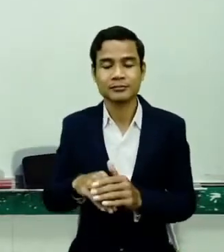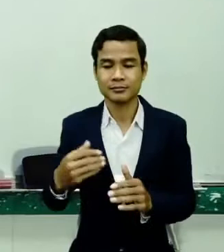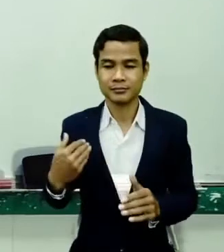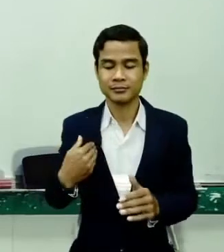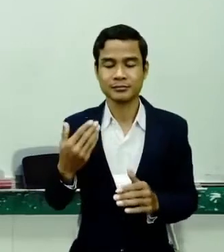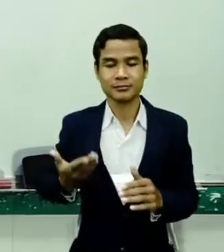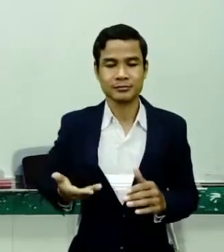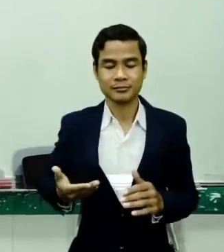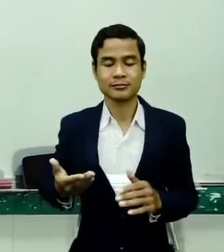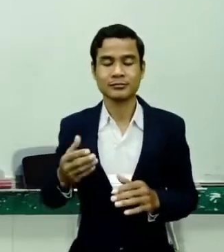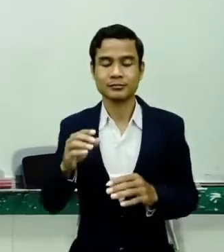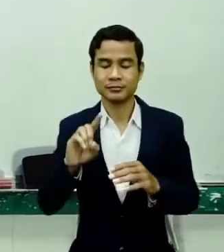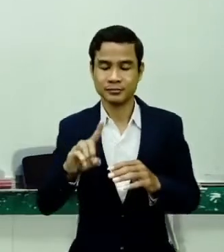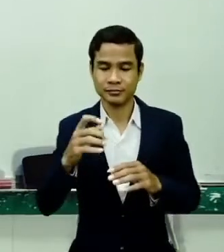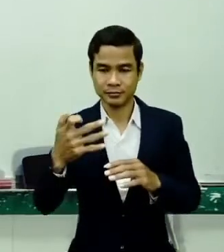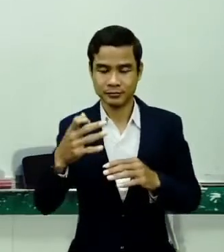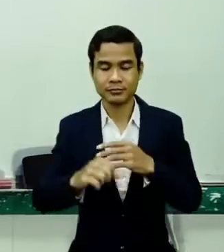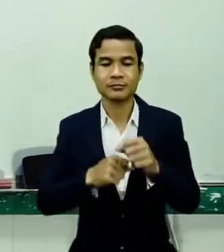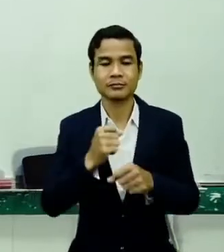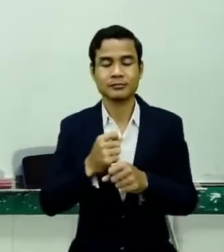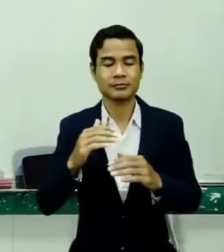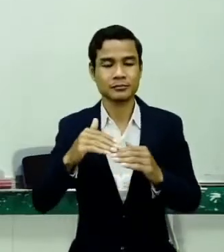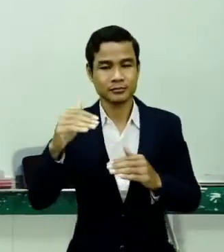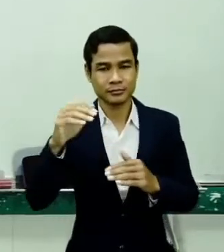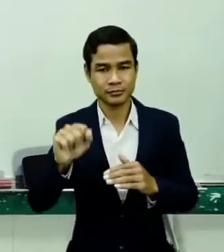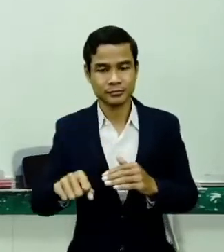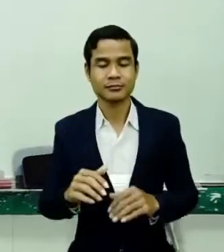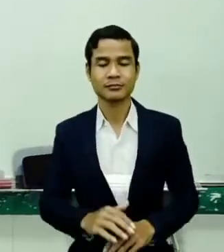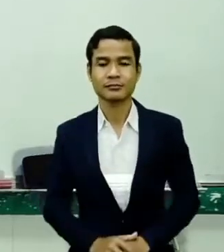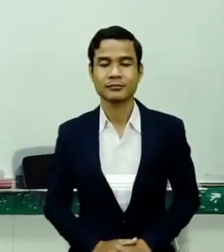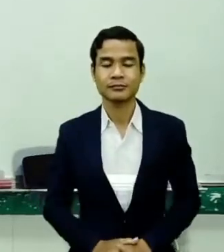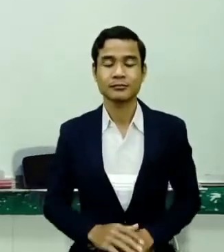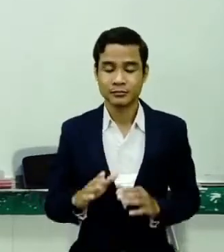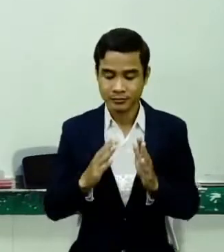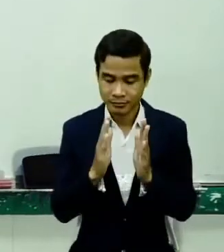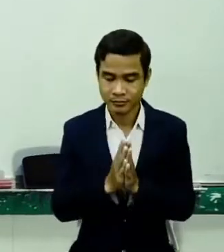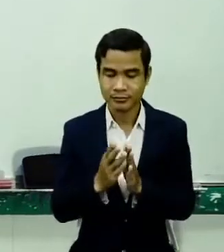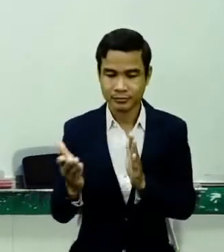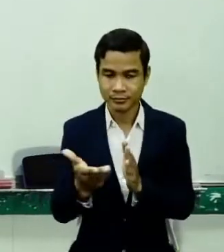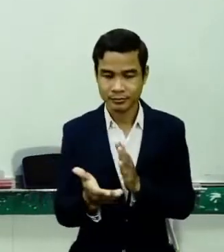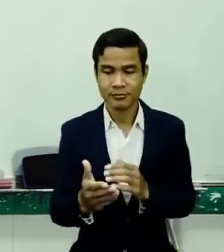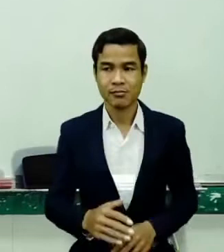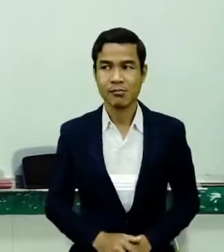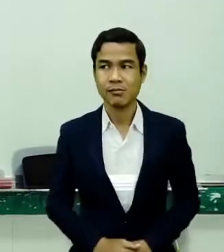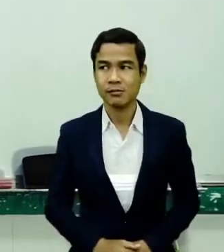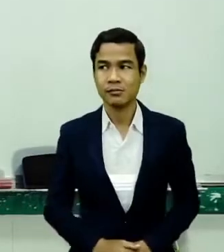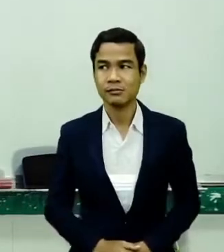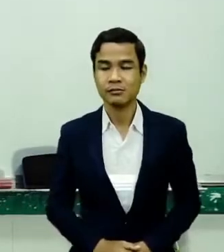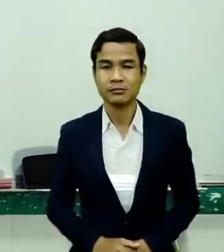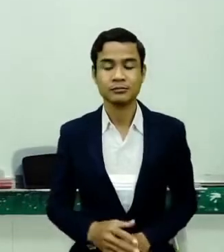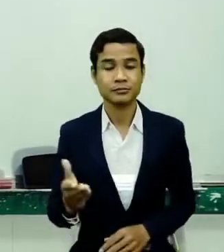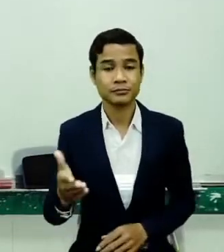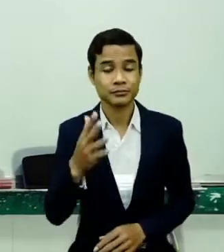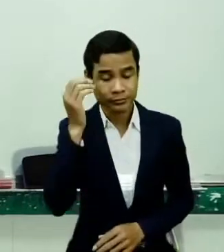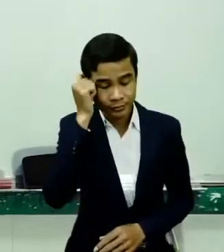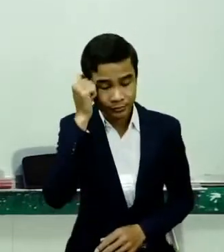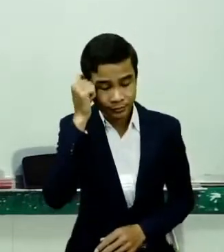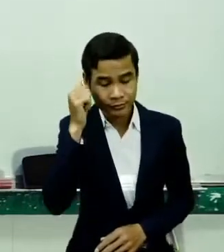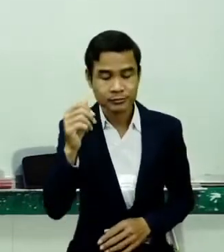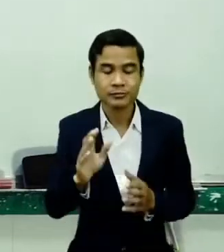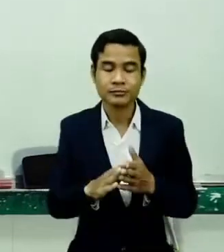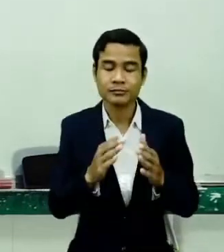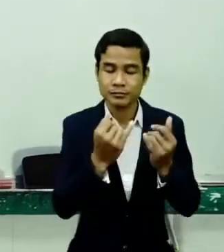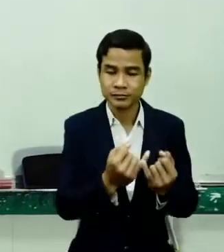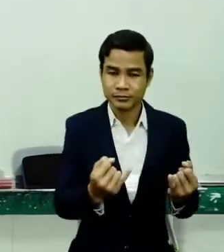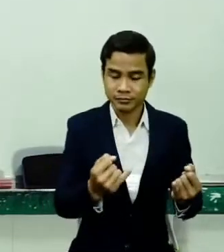យុលើសពី18ឆ្នាំឡើងទៅចាអរគុណកូនកូនទាំងអស់គ្នាហើយកូនចាំទេថាតើរវាង